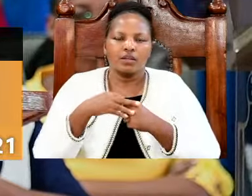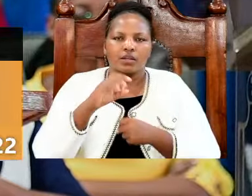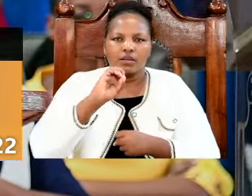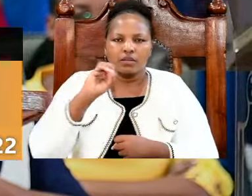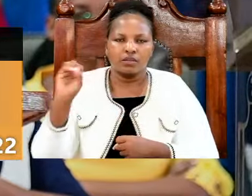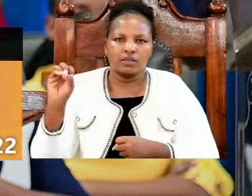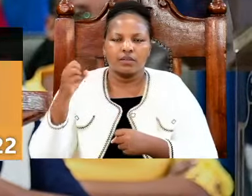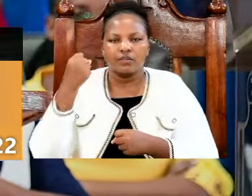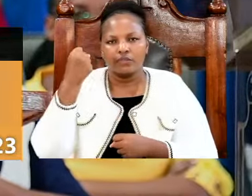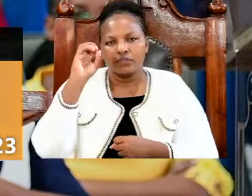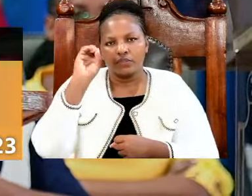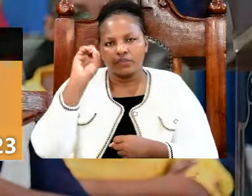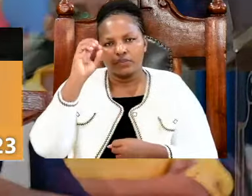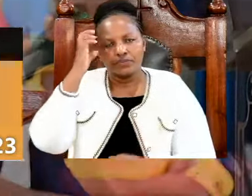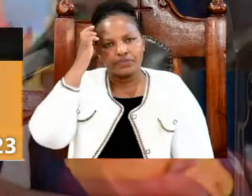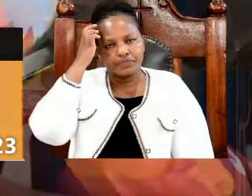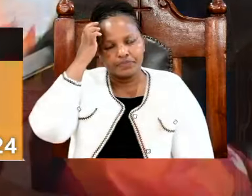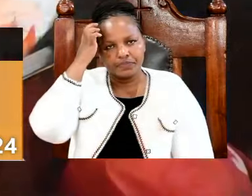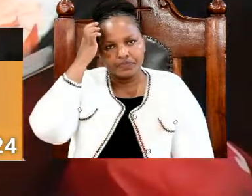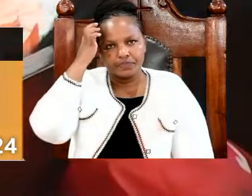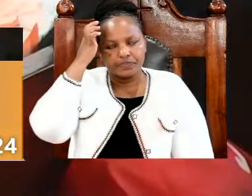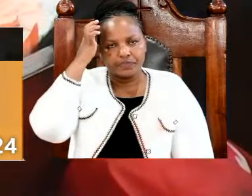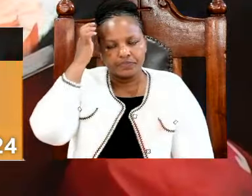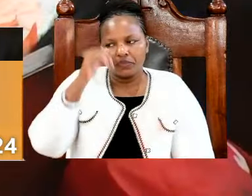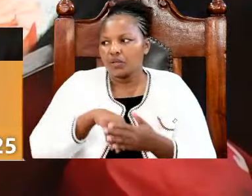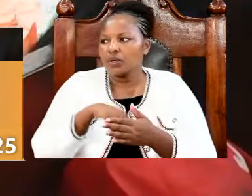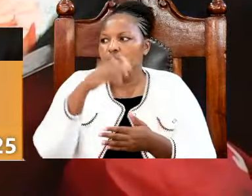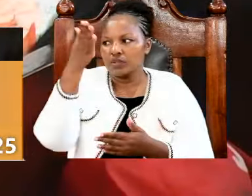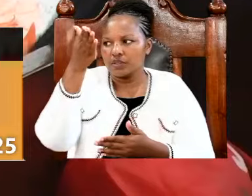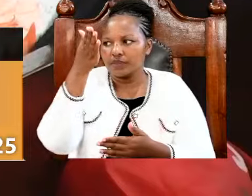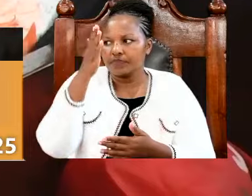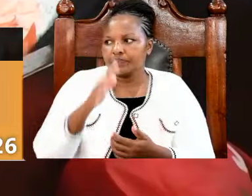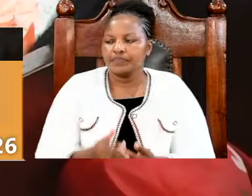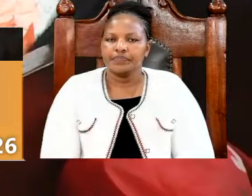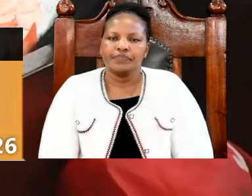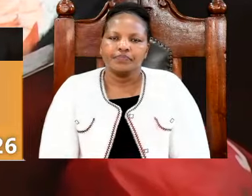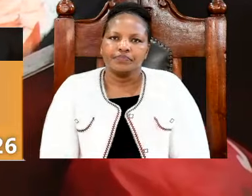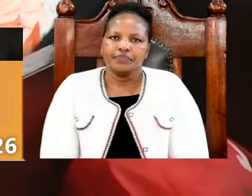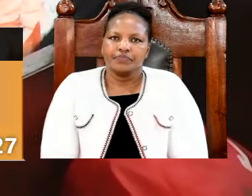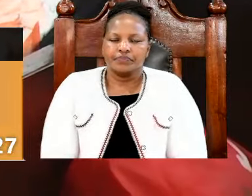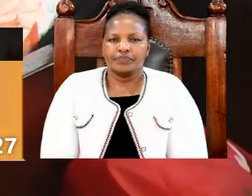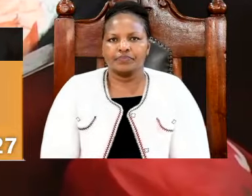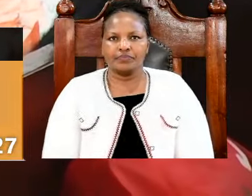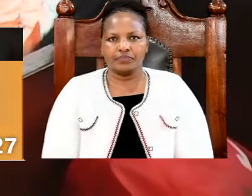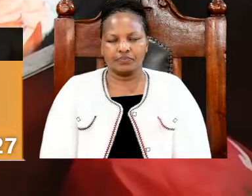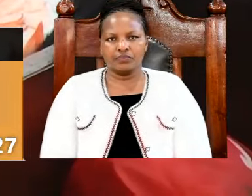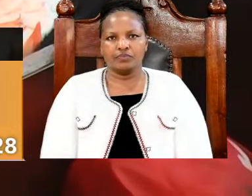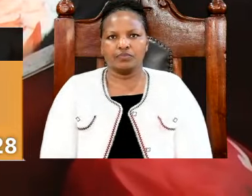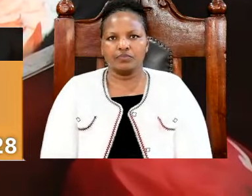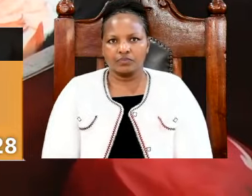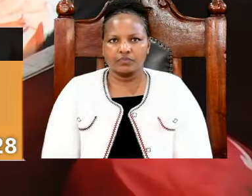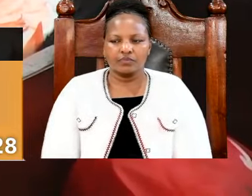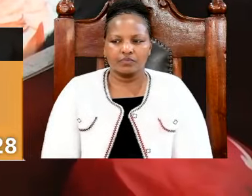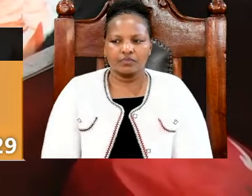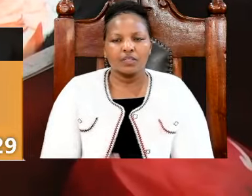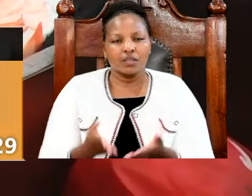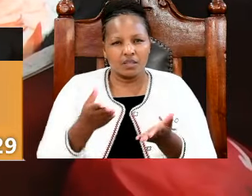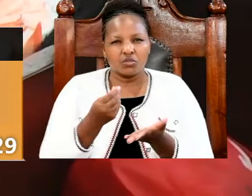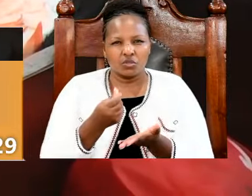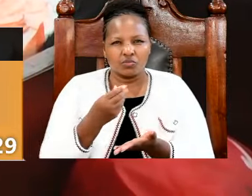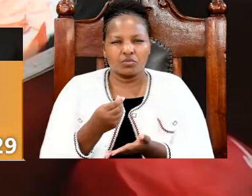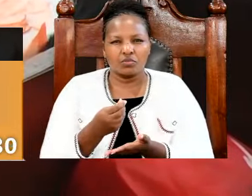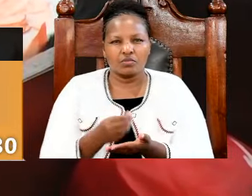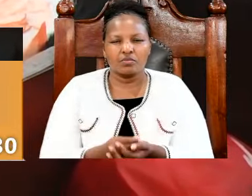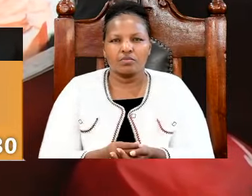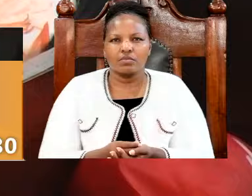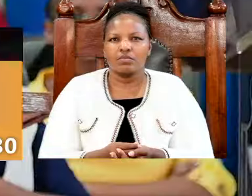2850. Unaweza kujinyakulia pale kwa meza ya wanarika. Ukienda kununua kwa kawaida hizi vitabu zikiwa zote